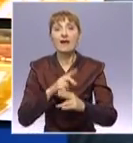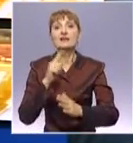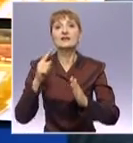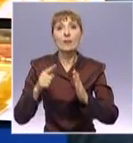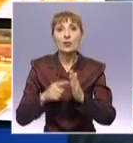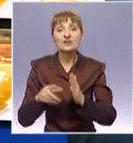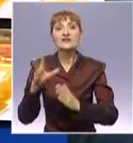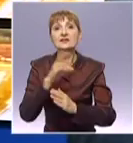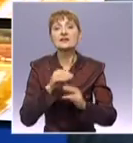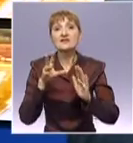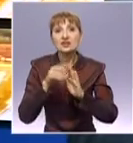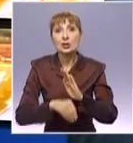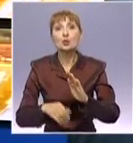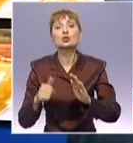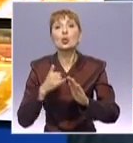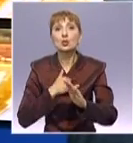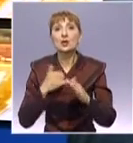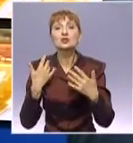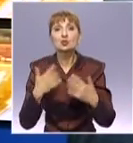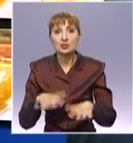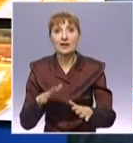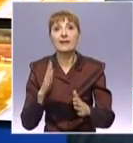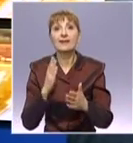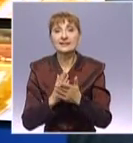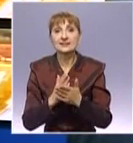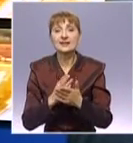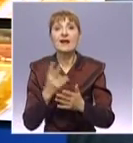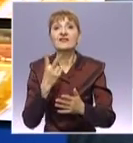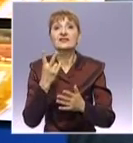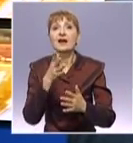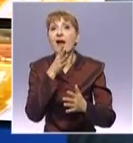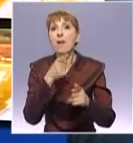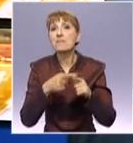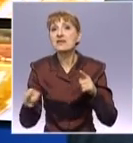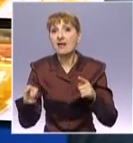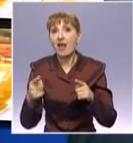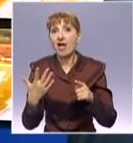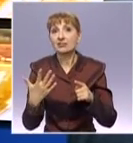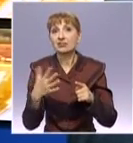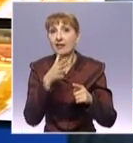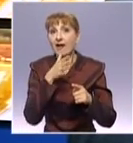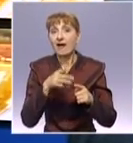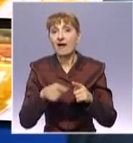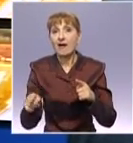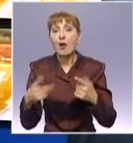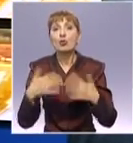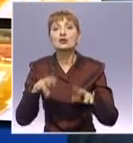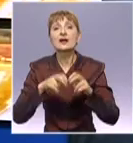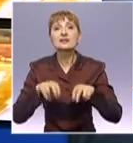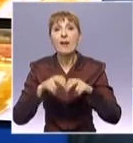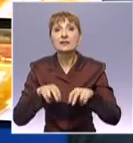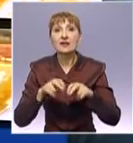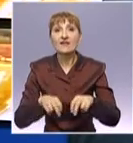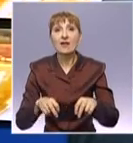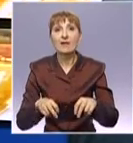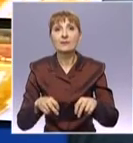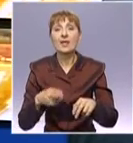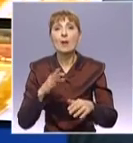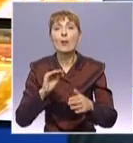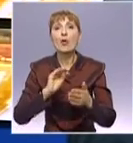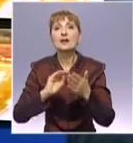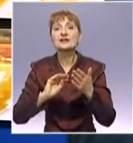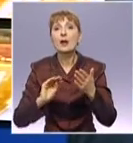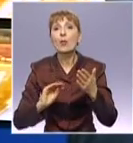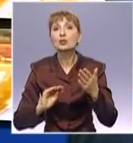эти все вещи заложены у нас уже в аспекте второй пятилетки, мы рассматриваем это уже по